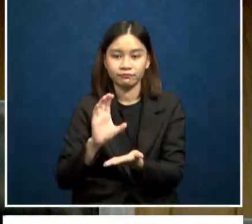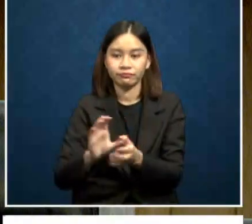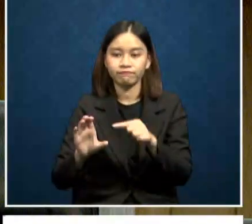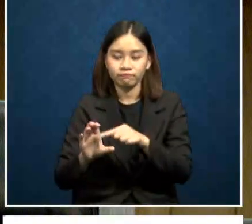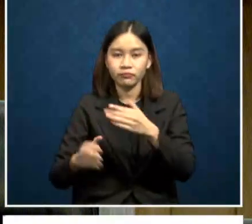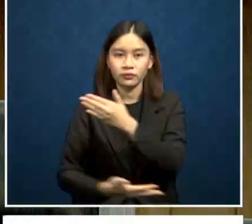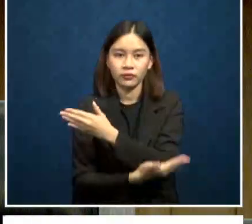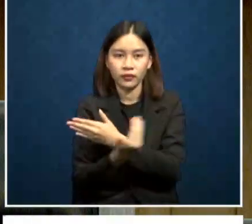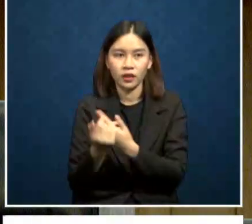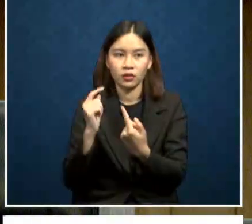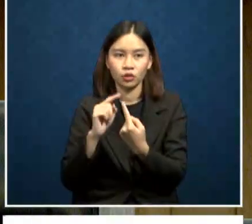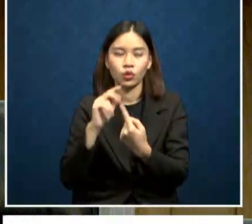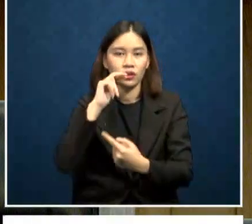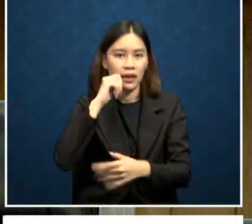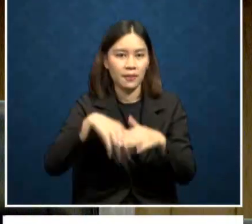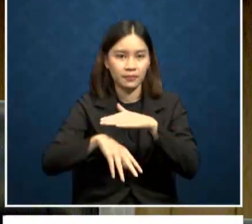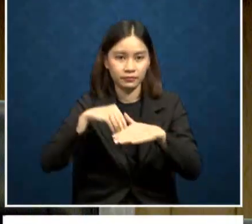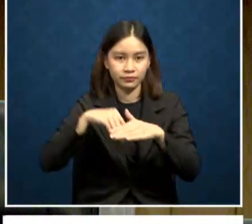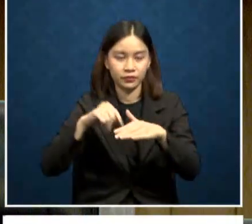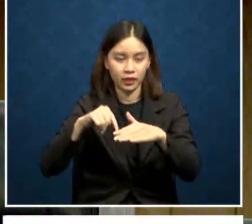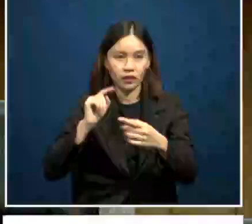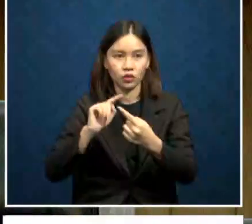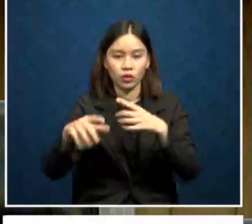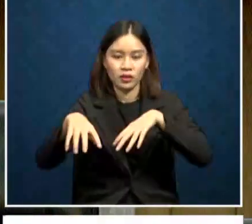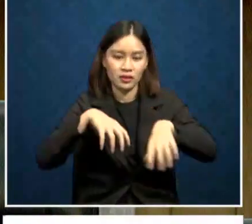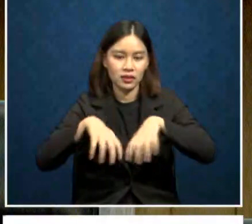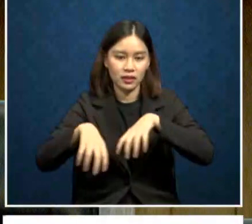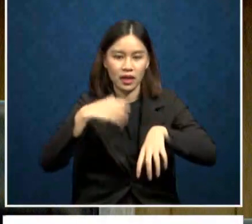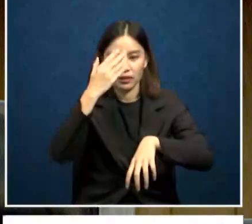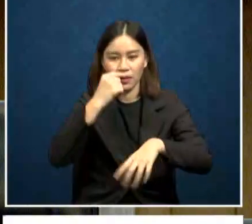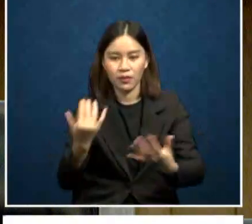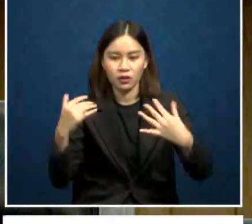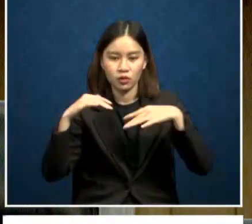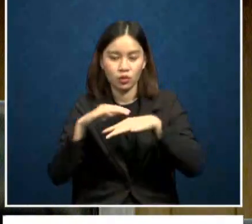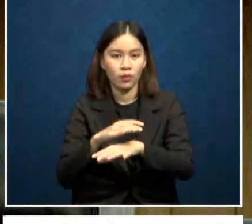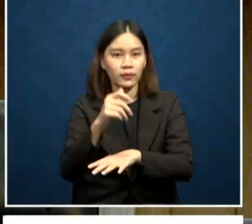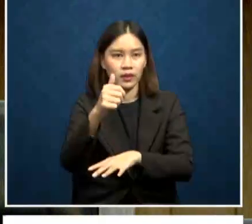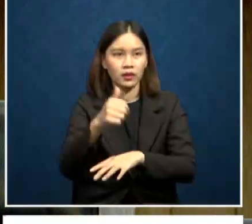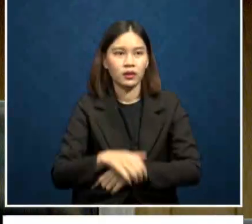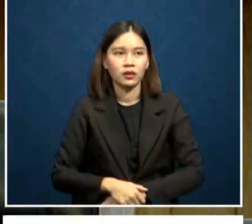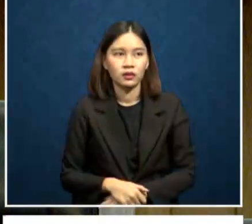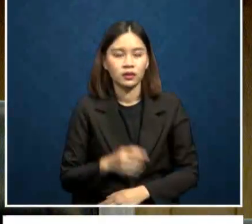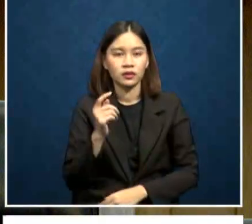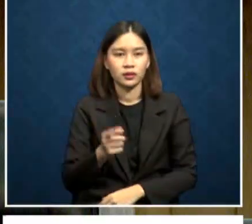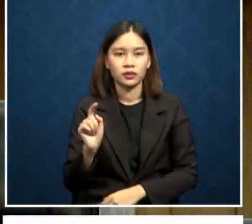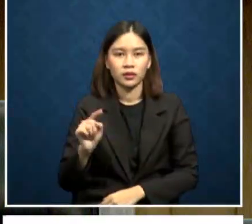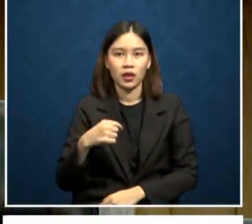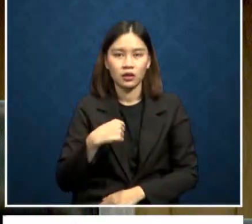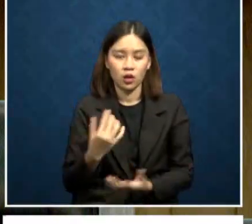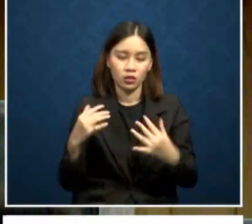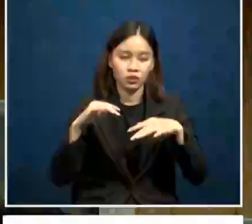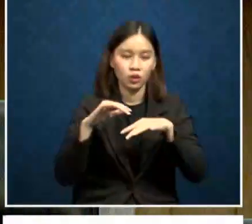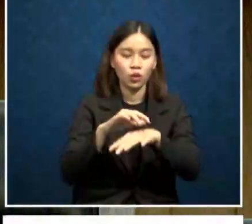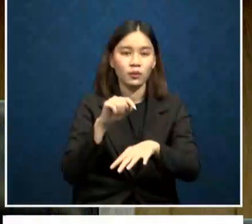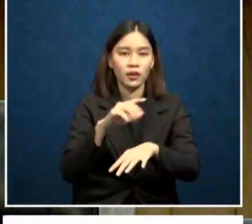ฮะเอ่อน้ำประดานเนี่ยนะครับไปในการจัดการเพื่อให้มีการมีส่วนร่วมซึ่งจริงๆแล้วการมีส่วน